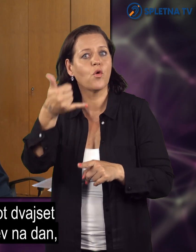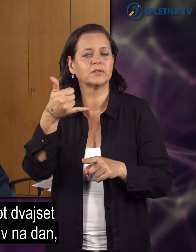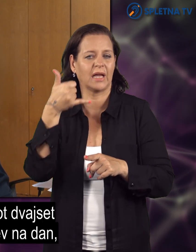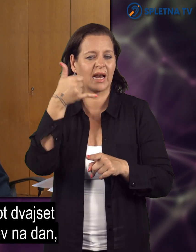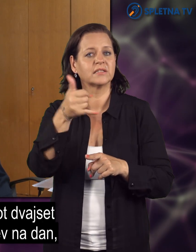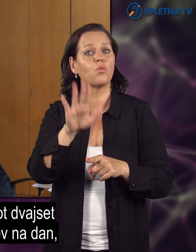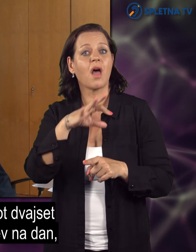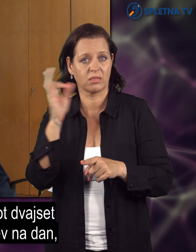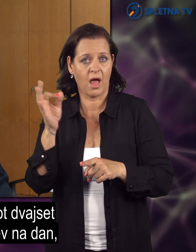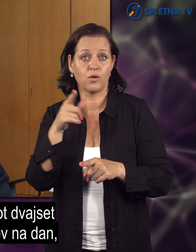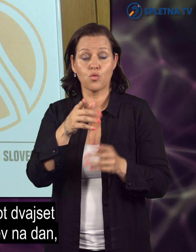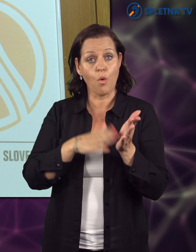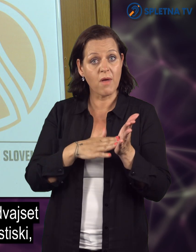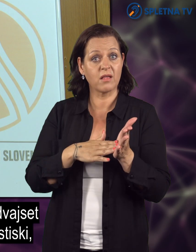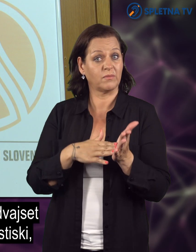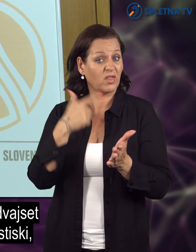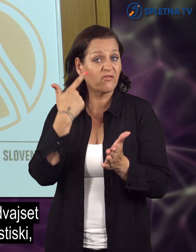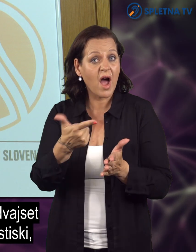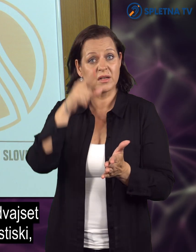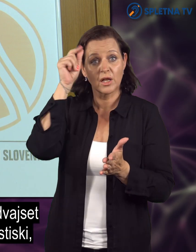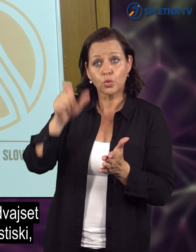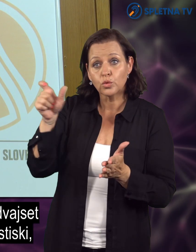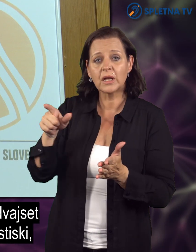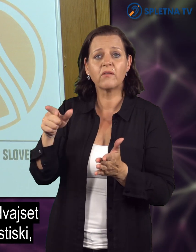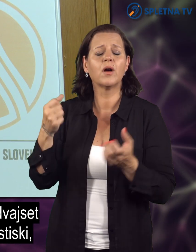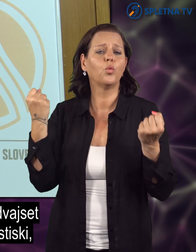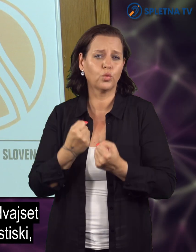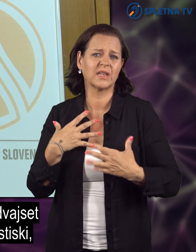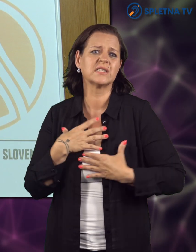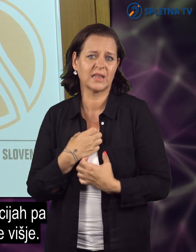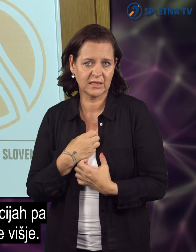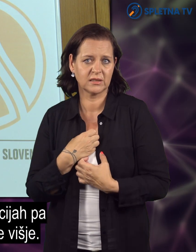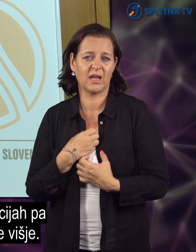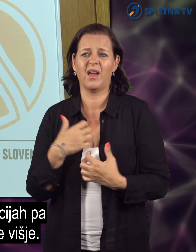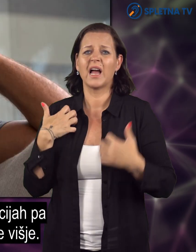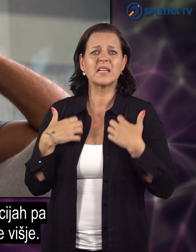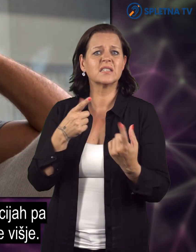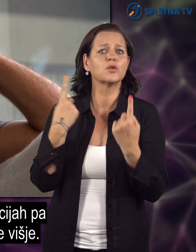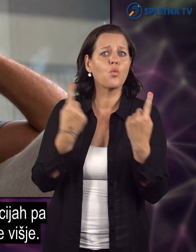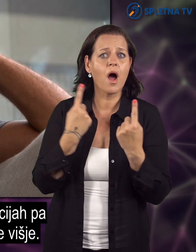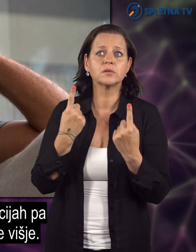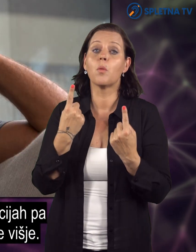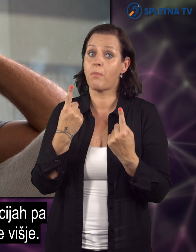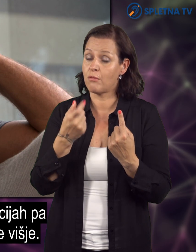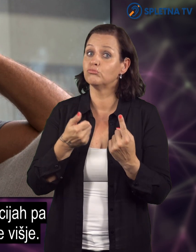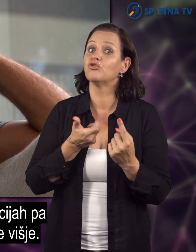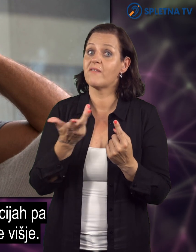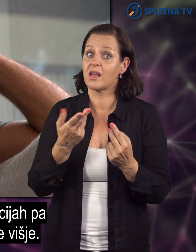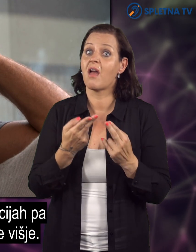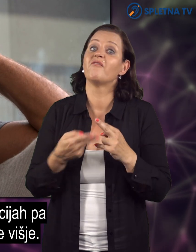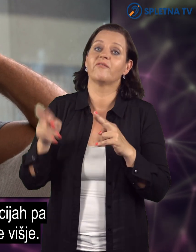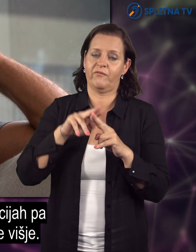telefonskih klicev na dan, kar pomeni 20 ljudi v hudi stiski, v kriznih situacijah pa so številke še